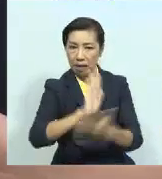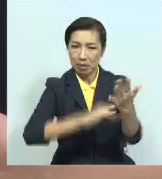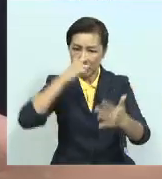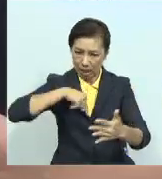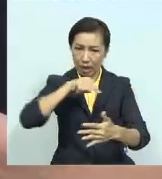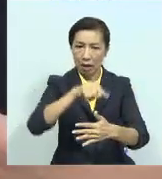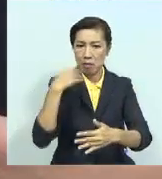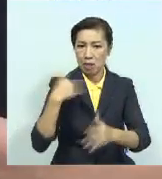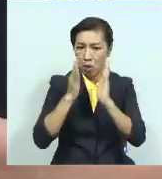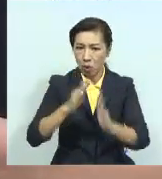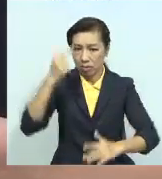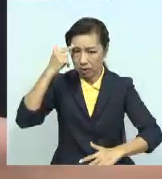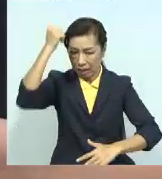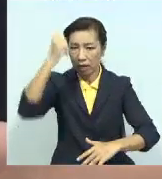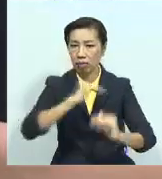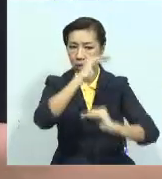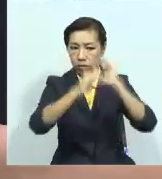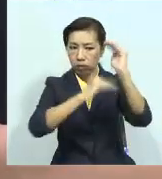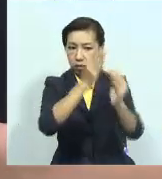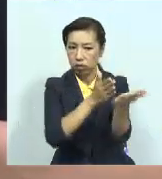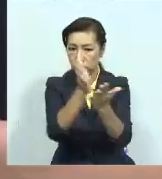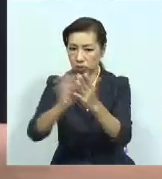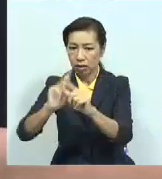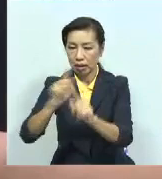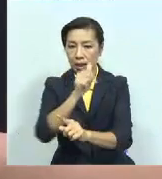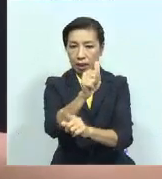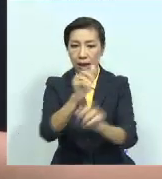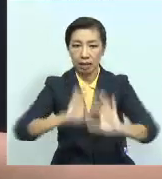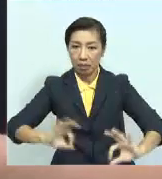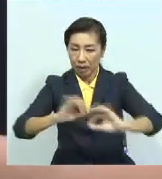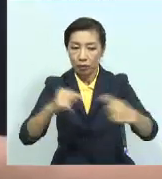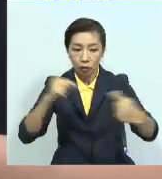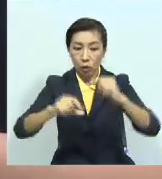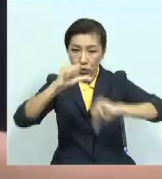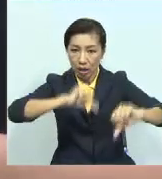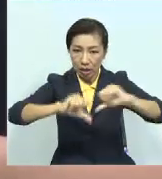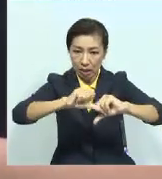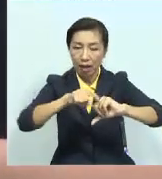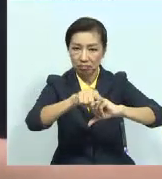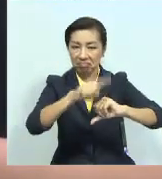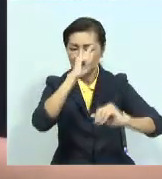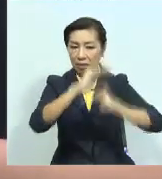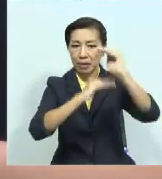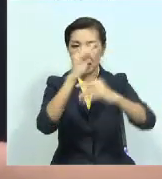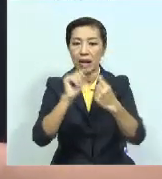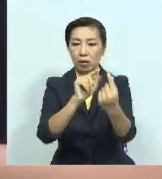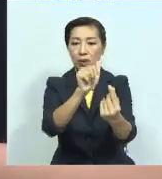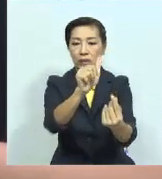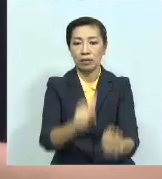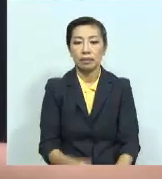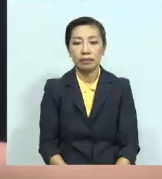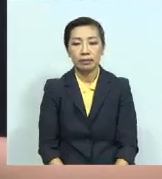ทศที่มีเด็กเก่งเราสามารถพัฒนาไปได้ด้านต่างๆได้มากครับโดยเฉพาะอย่างด้านวิทยาศาสตร์เนี่ยที่ยังสามารถพัฒนาไปได้อีกเยอะครับ